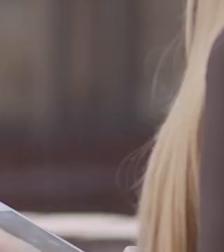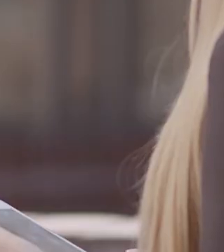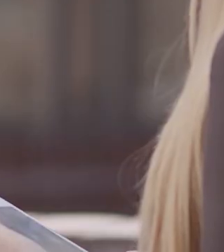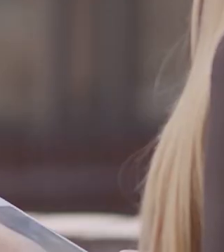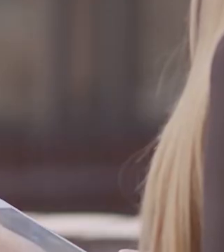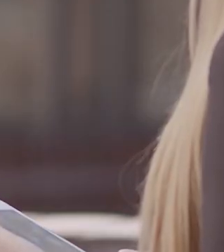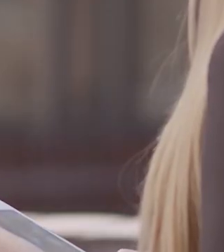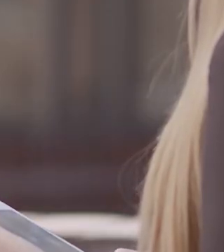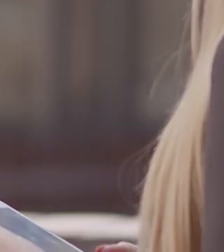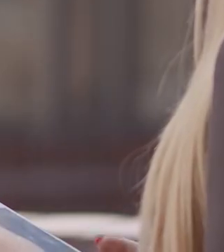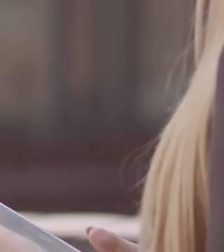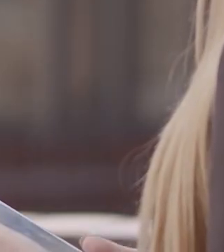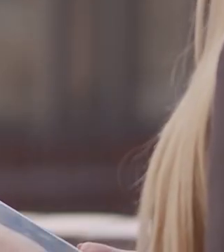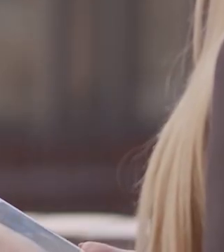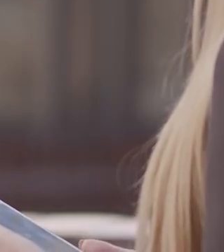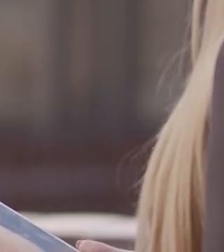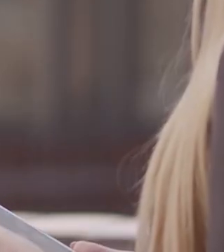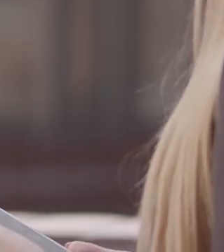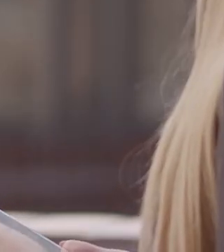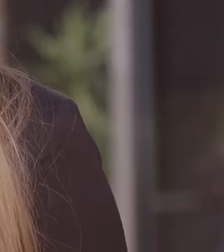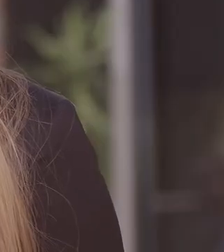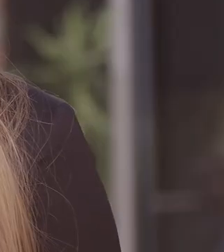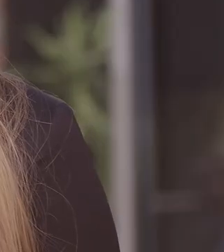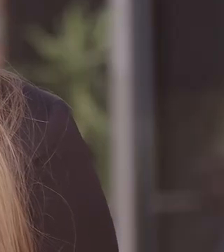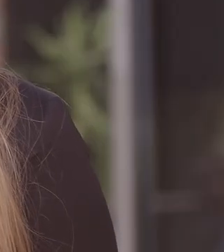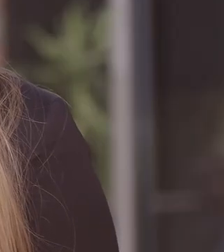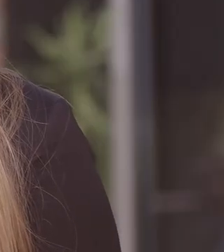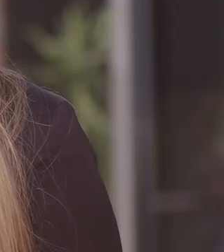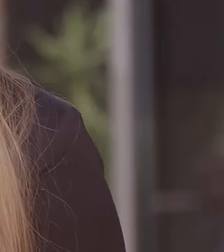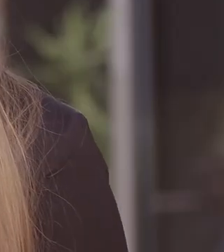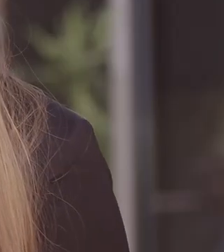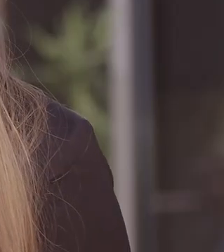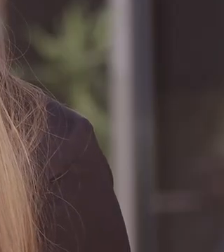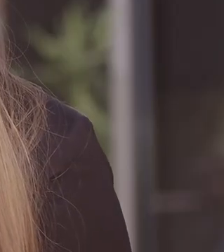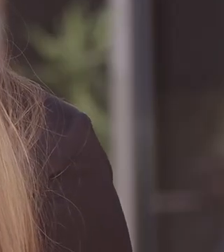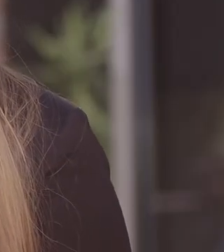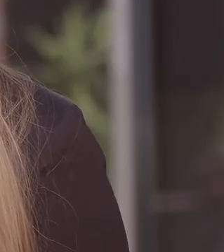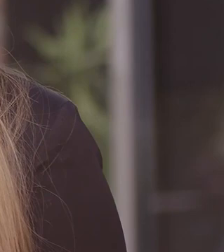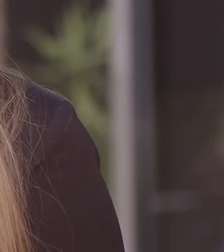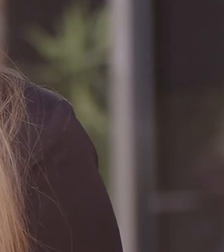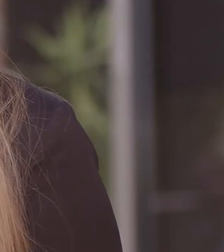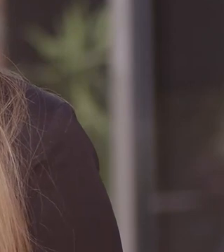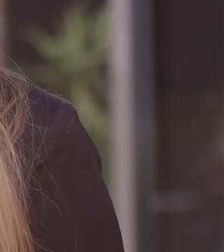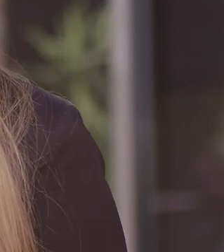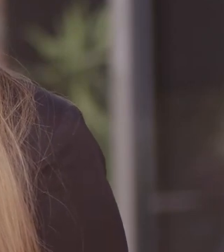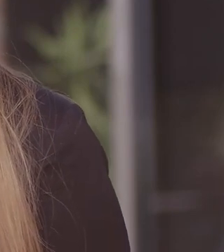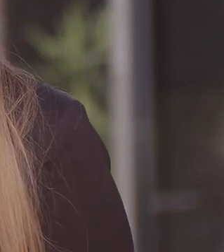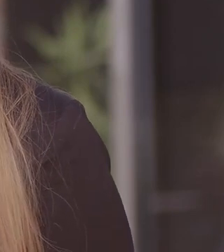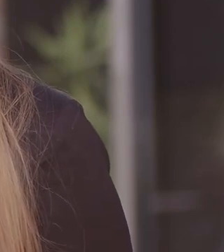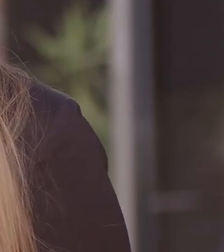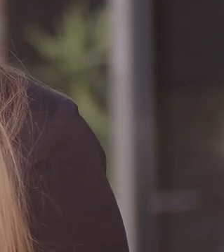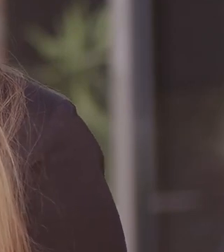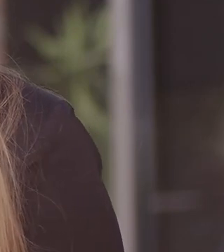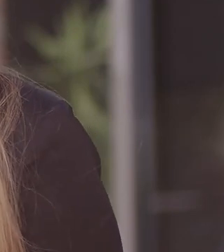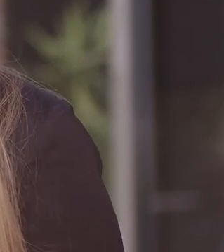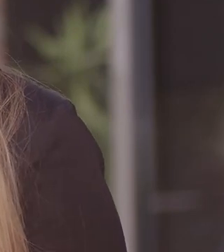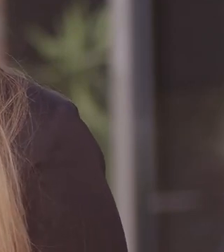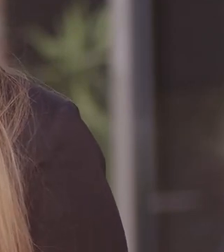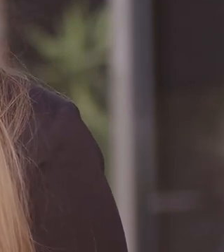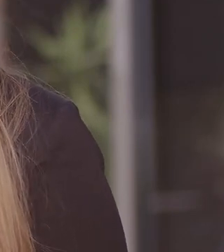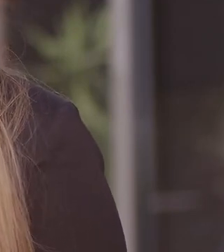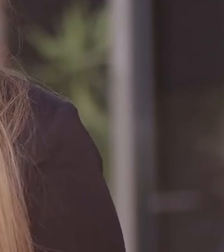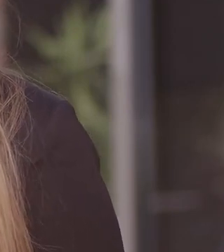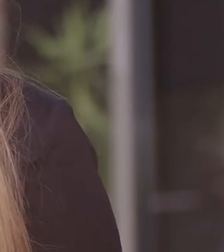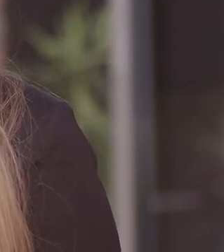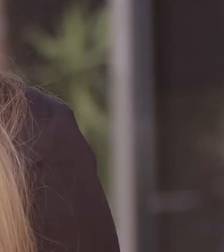rozmowę. Bardzo dziękuję, Państwu również dziękuję za uwagę. A teraz zapraszam Was na kolejną rozmowę, podczas której dowiecie się, na jakie formy wsparcia